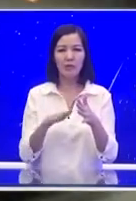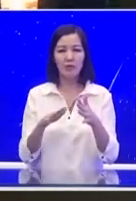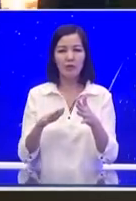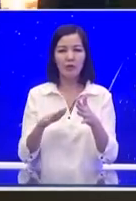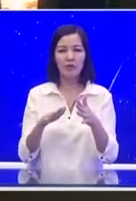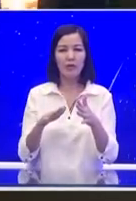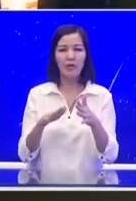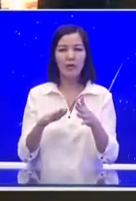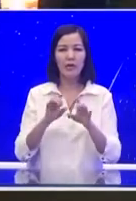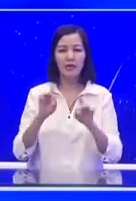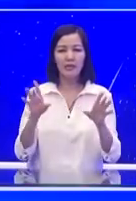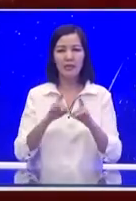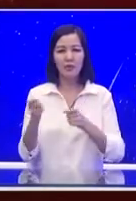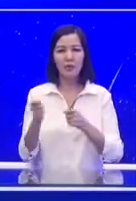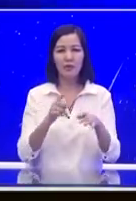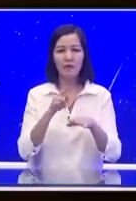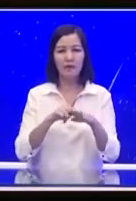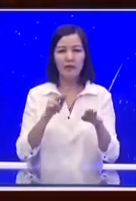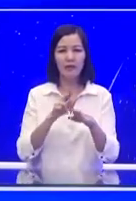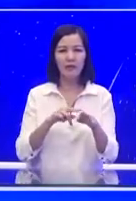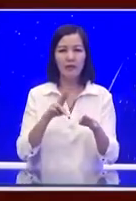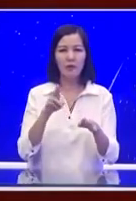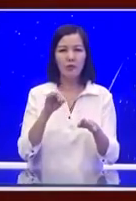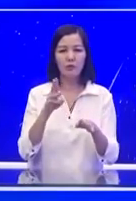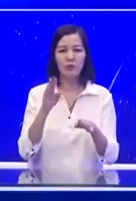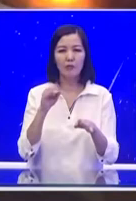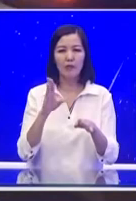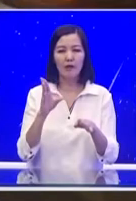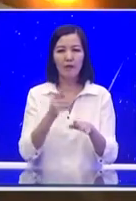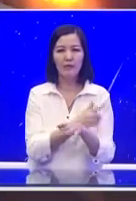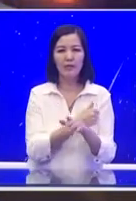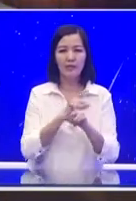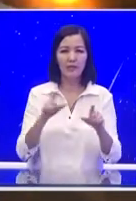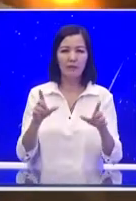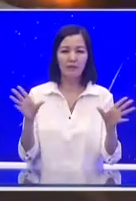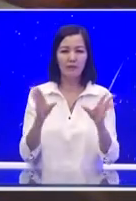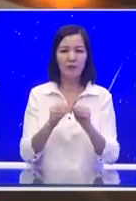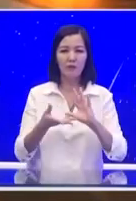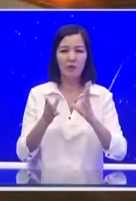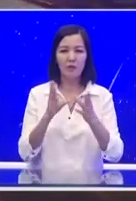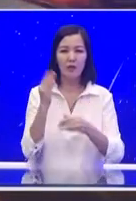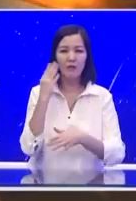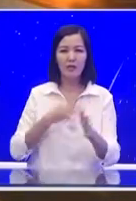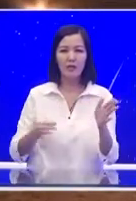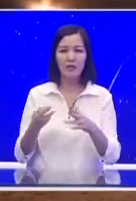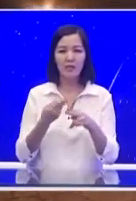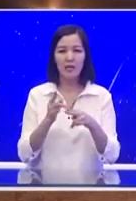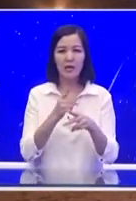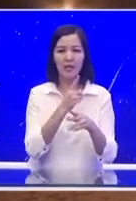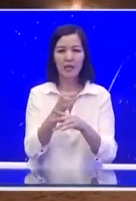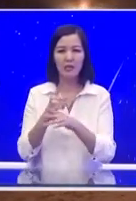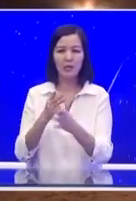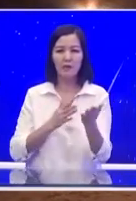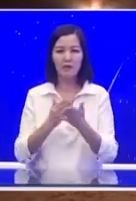начальник районного управления полиции Илийского района Марат Куштибаев. Наряду с санитарными всего на территории Алматинской области для